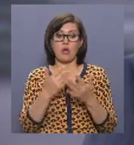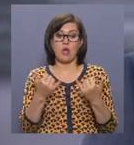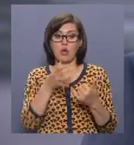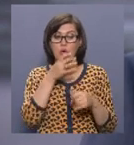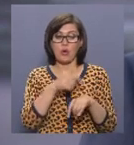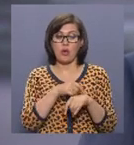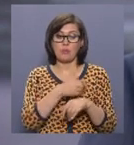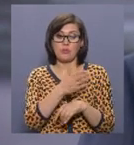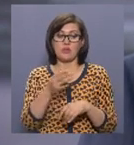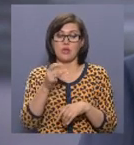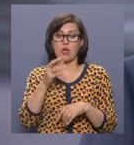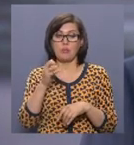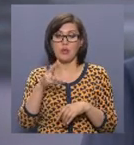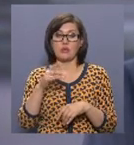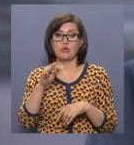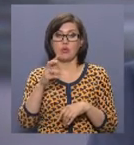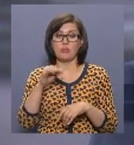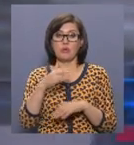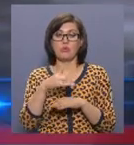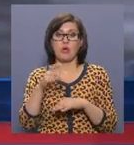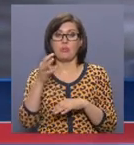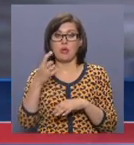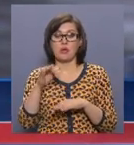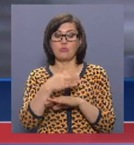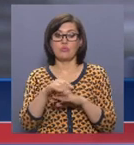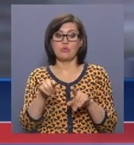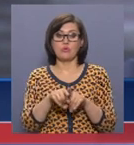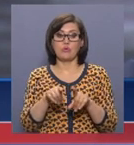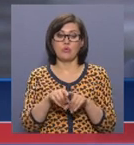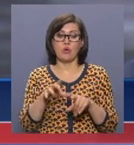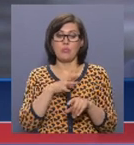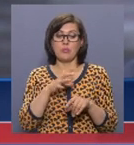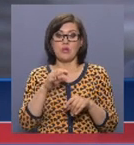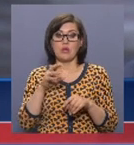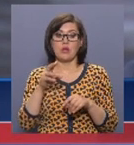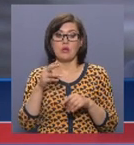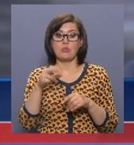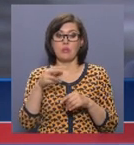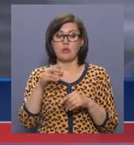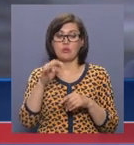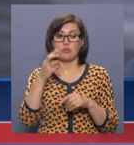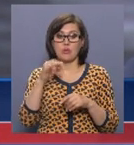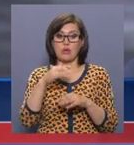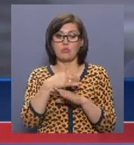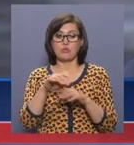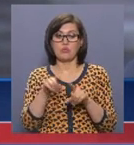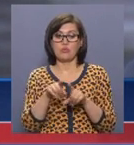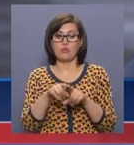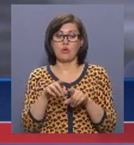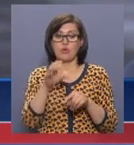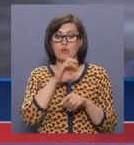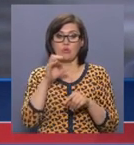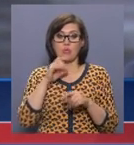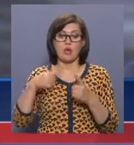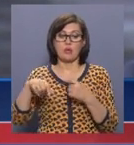бізде Райымбек көшесінде, Төле би көшесінде, Абай көшесінде, сосын Желтоқсан көшесінде, Наурызбай көшесінде, сосын солтүстік